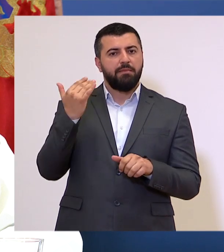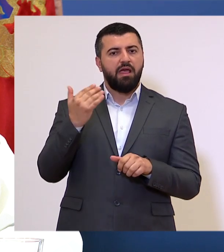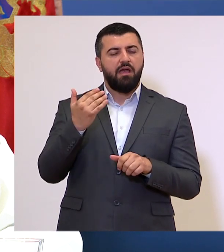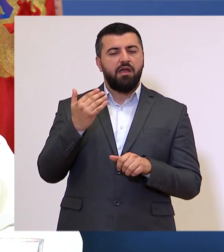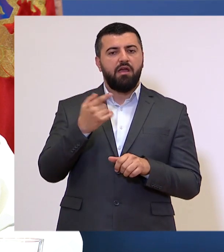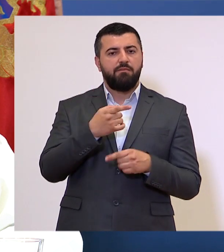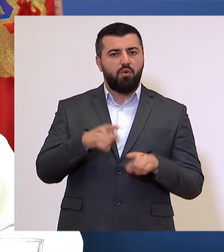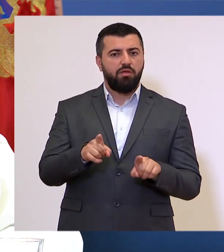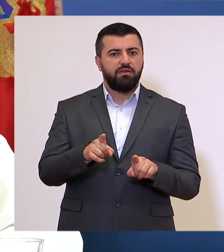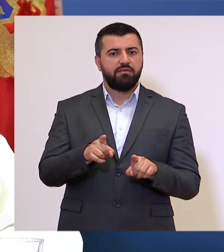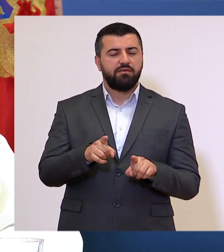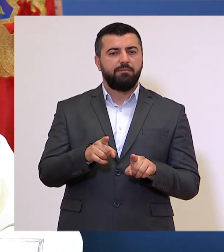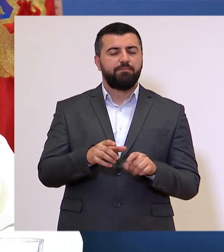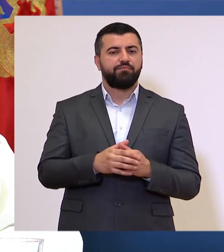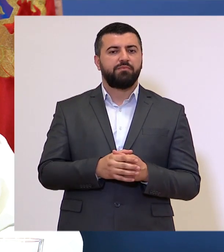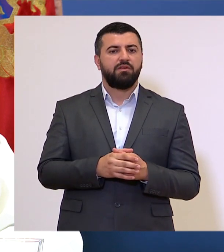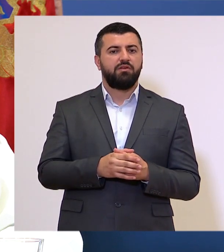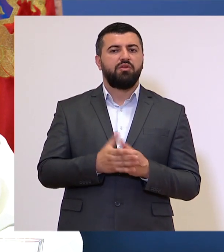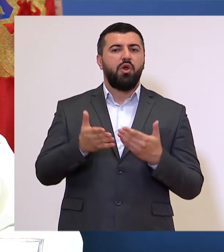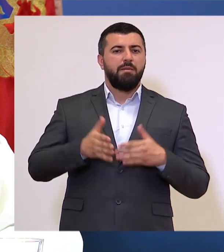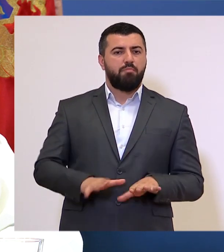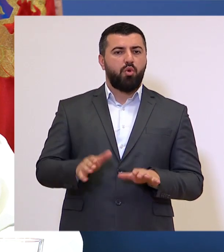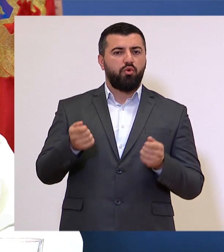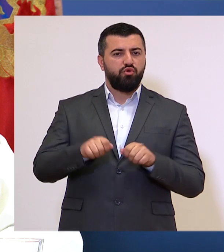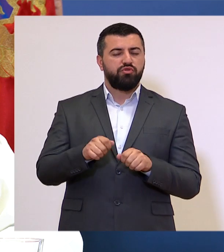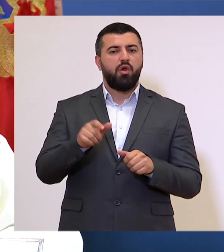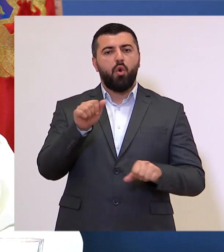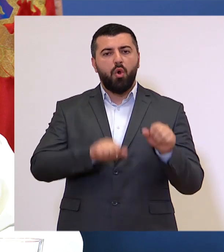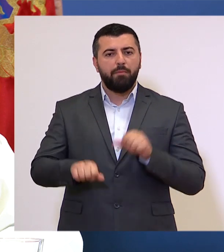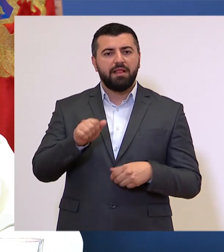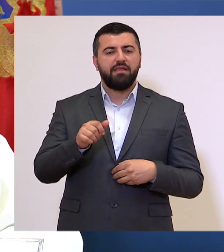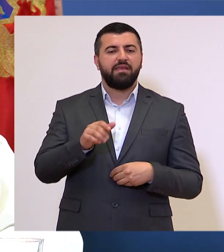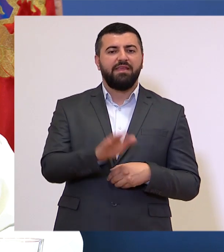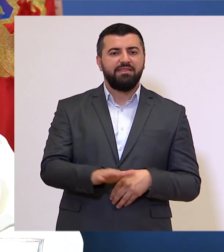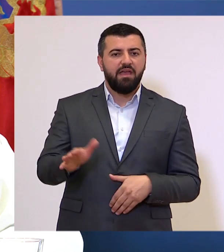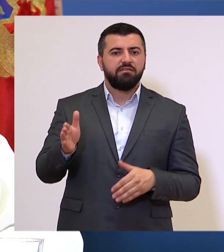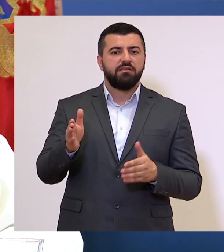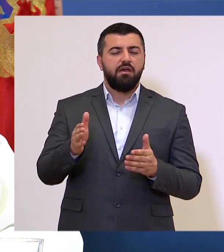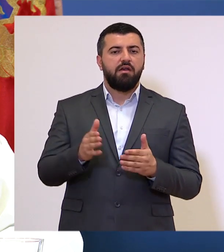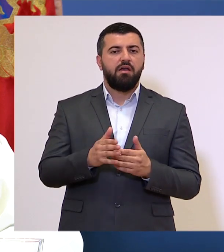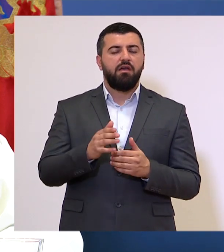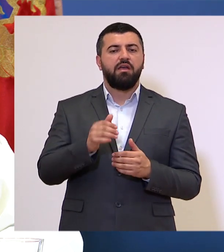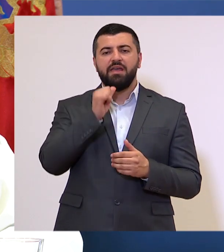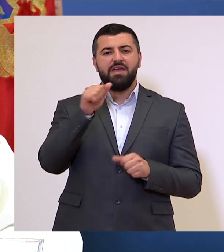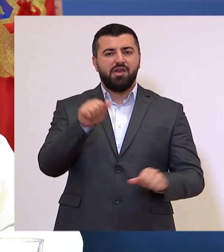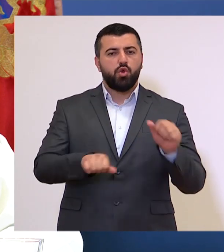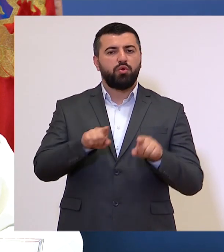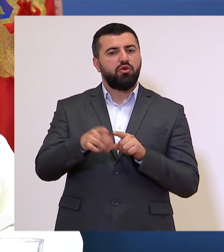12 sati, tačnije ginekologija, porodilište, operacioni blok, pedijatrija i